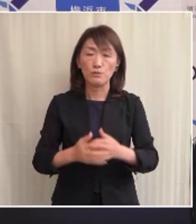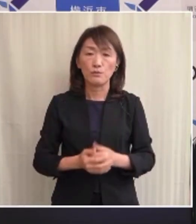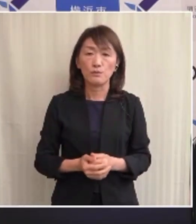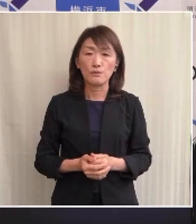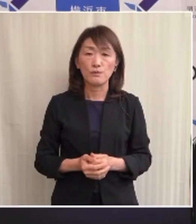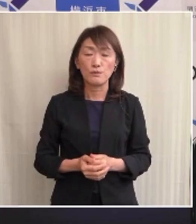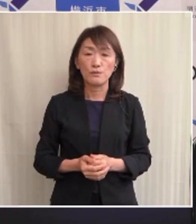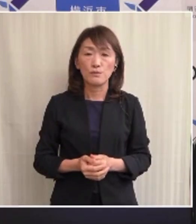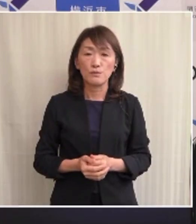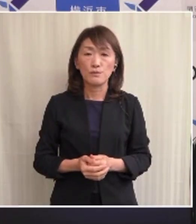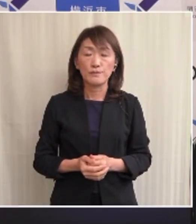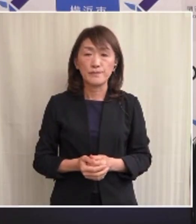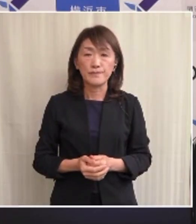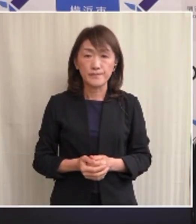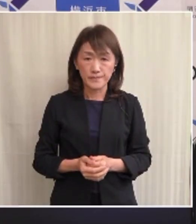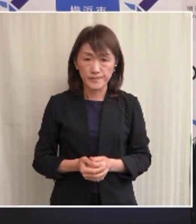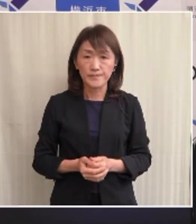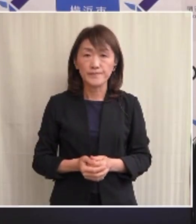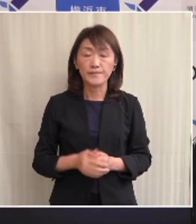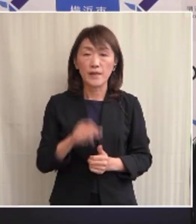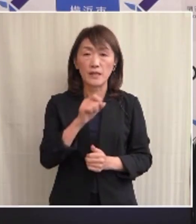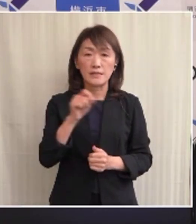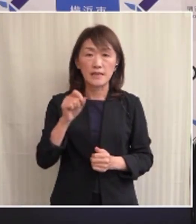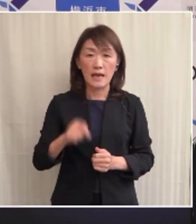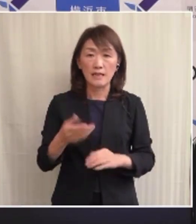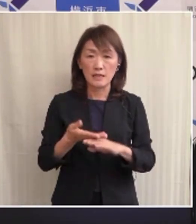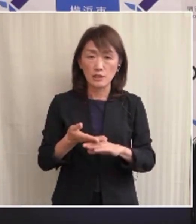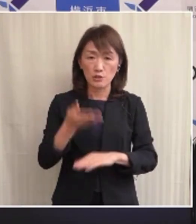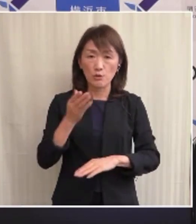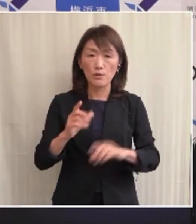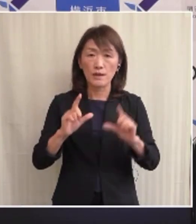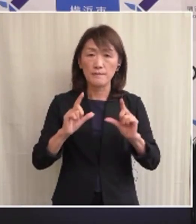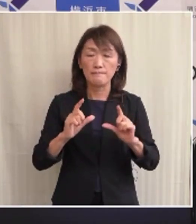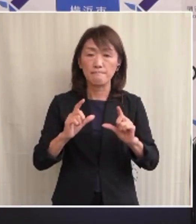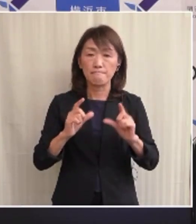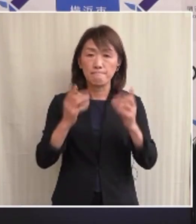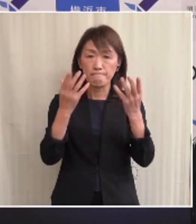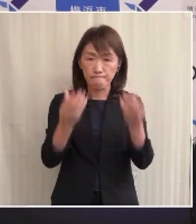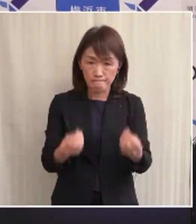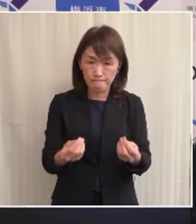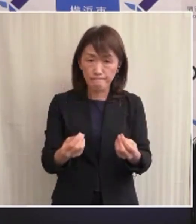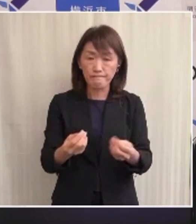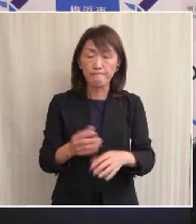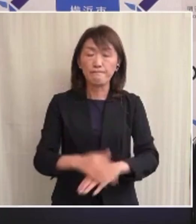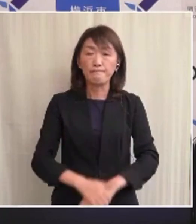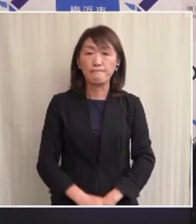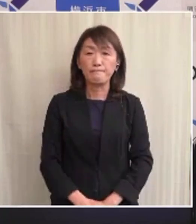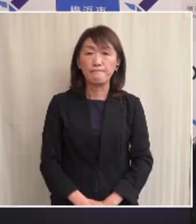はい、それでは以上で会見終了します。ありがとうございました。